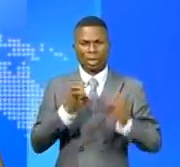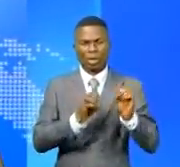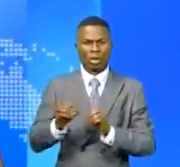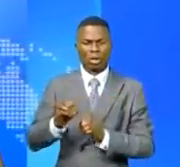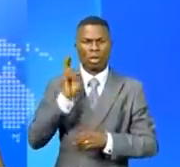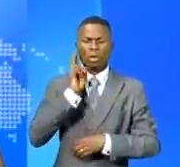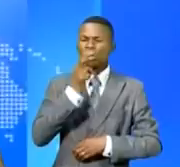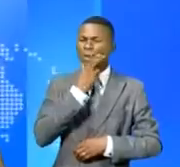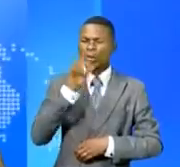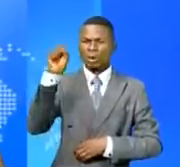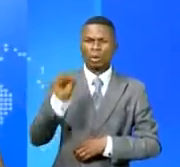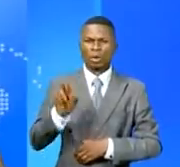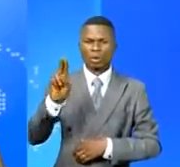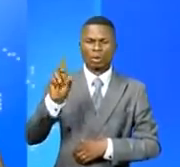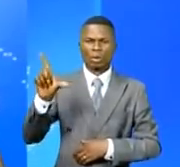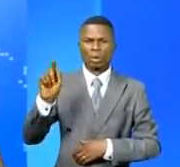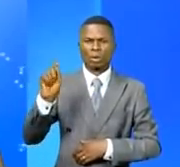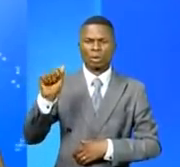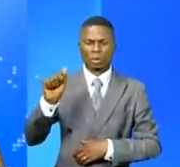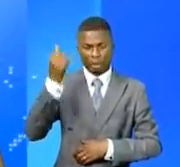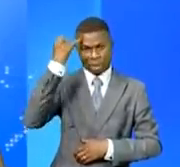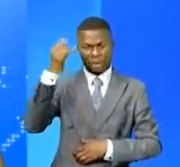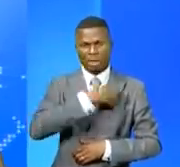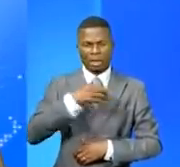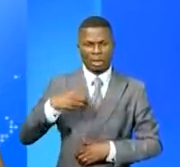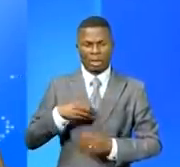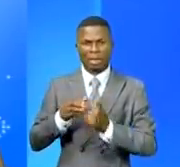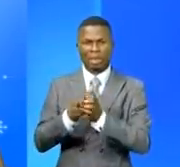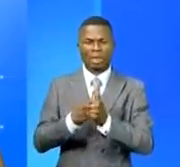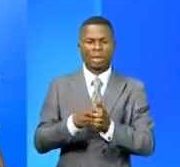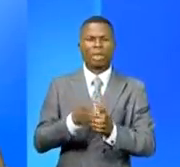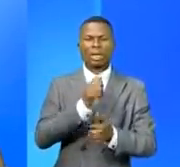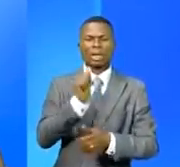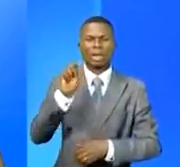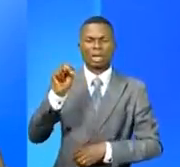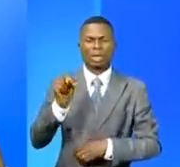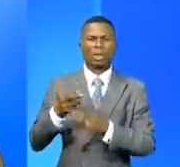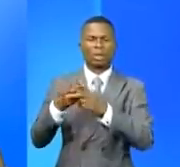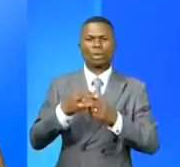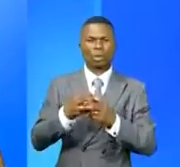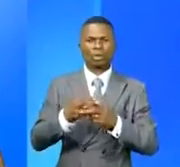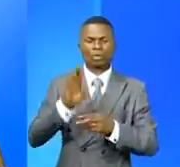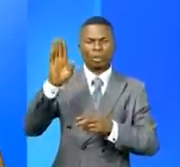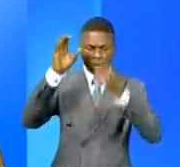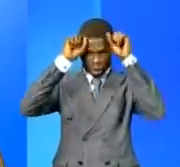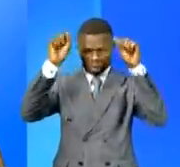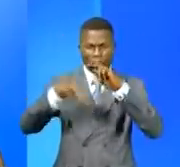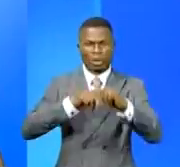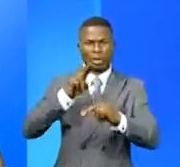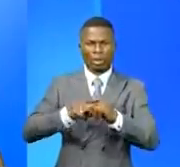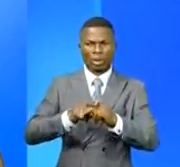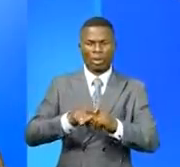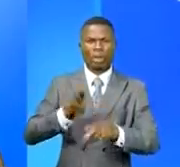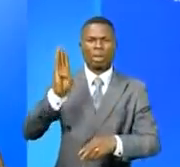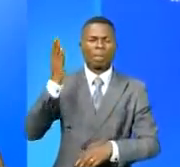l'hôtel Sulutani à l'intention des femmes de la Ligue nationale des Anamongo sous la supervision de leur président national